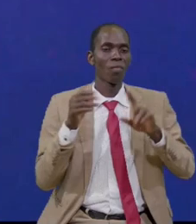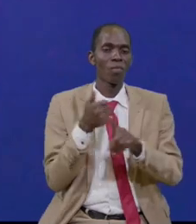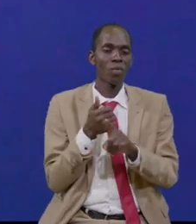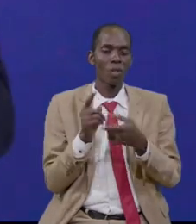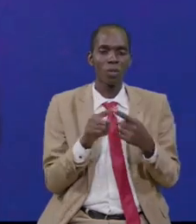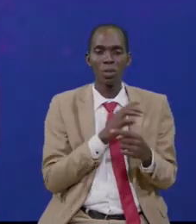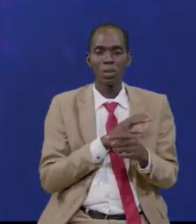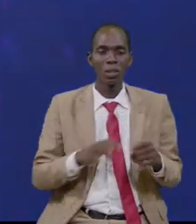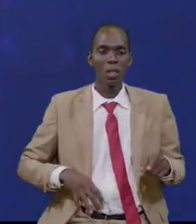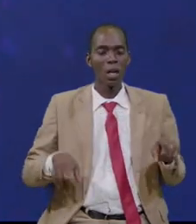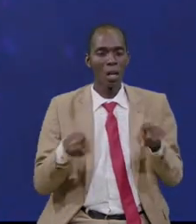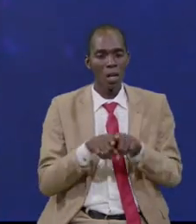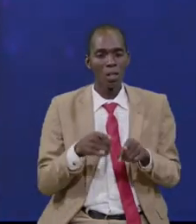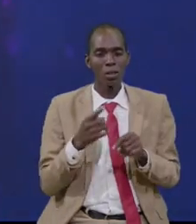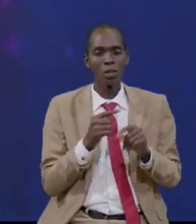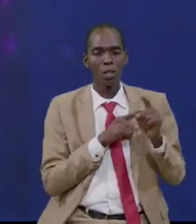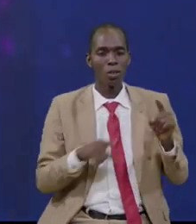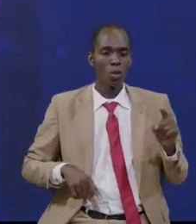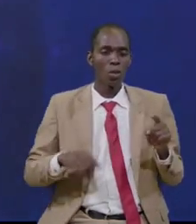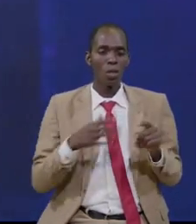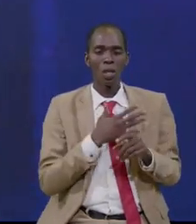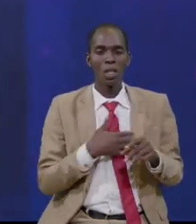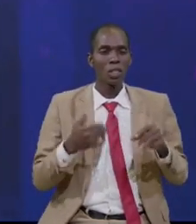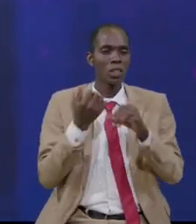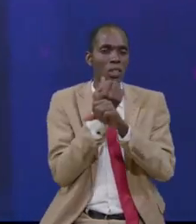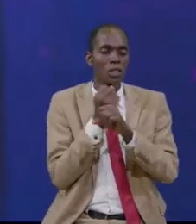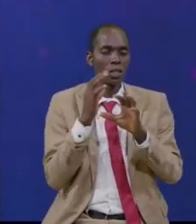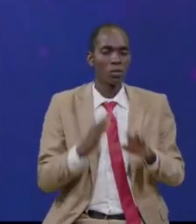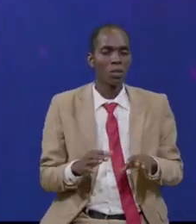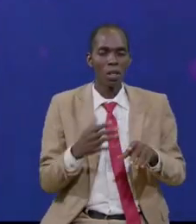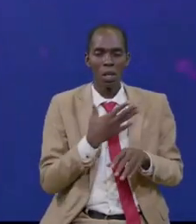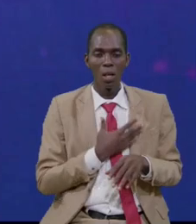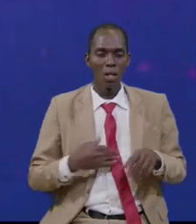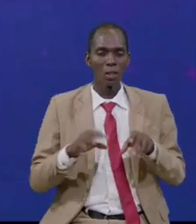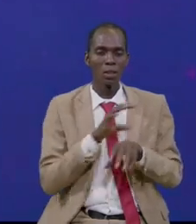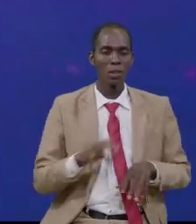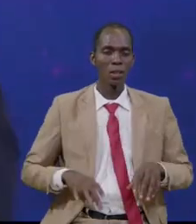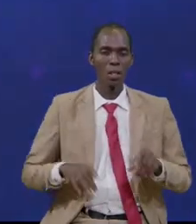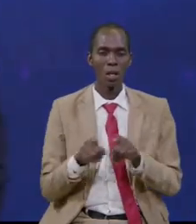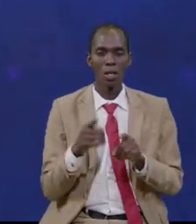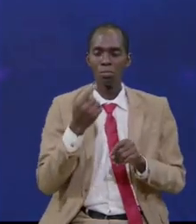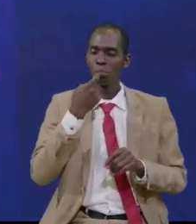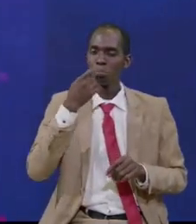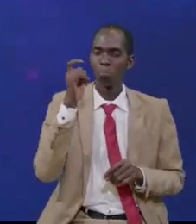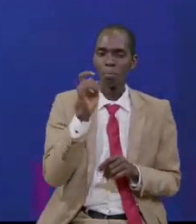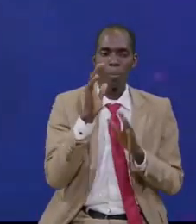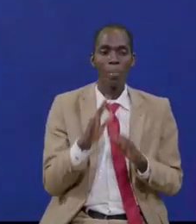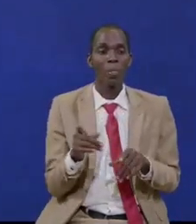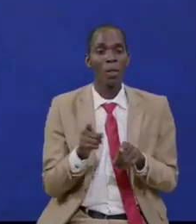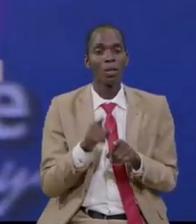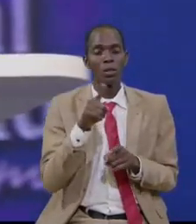Sauveur. Christ comme Seigneur. Christ comme commandant. Et pendant qu'ils sont debout